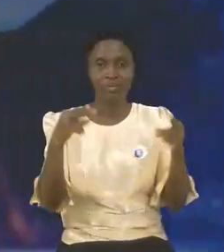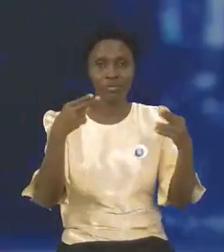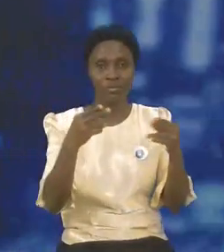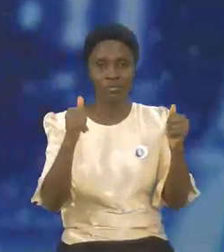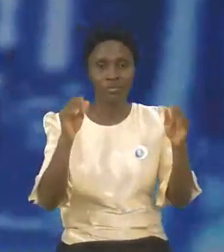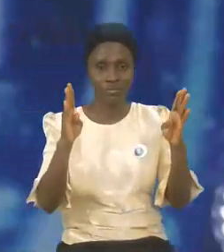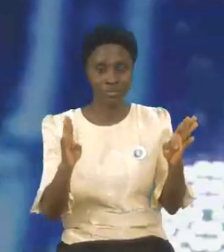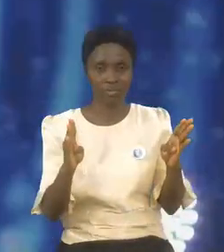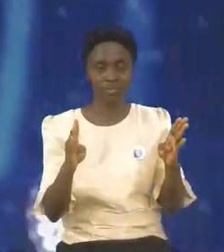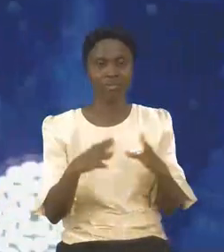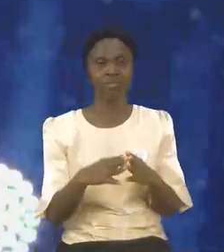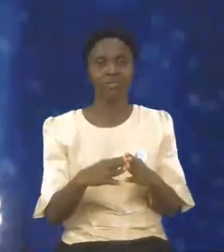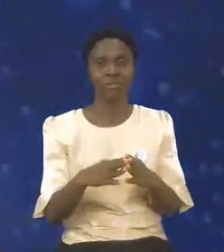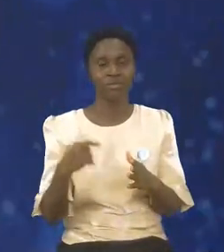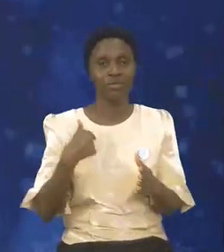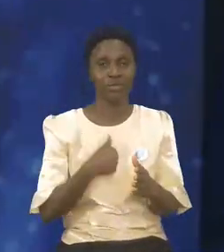juste.